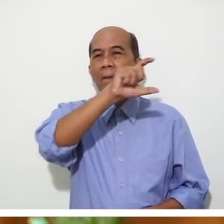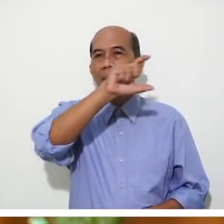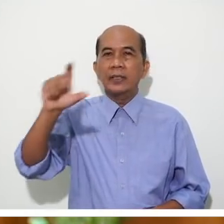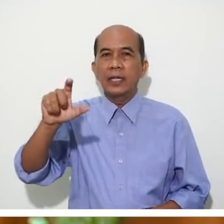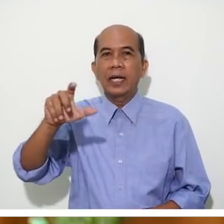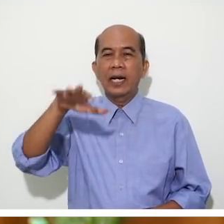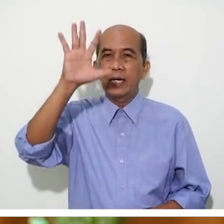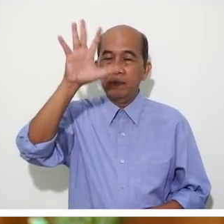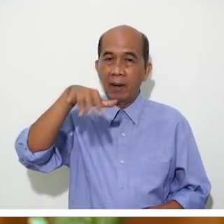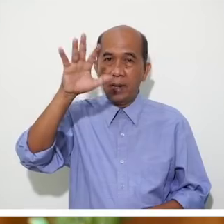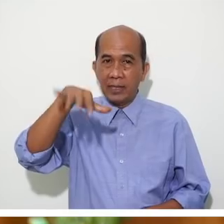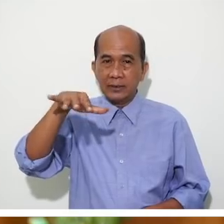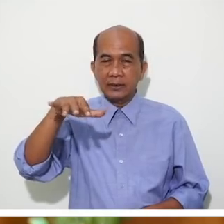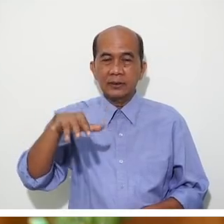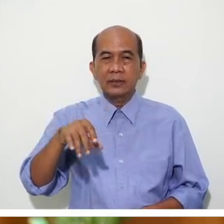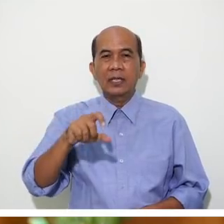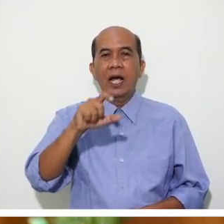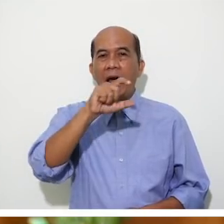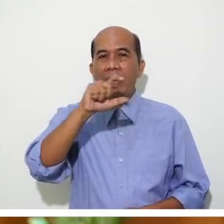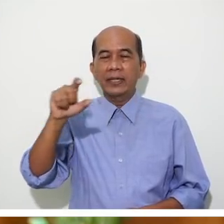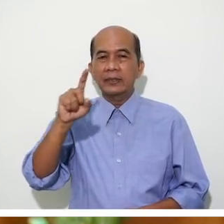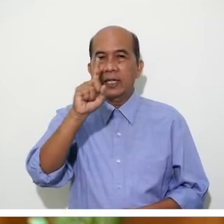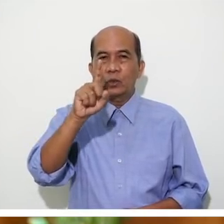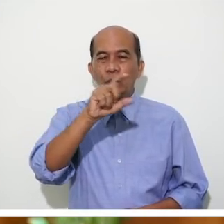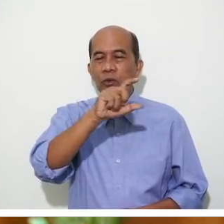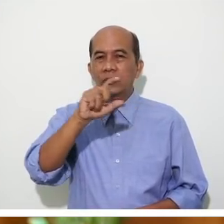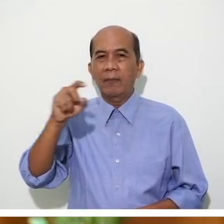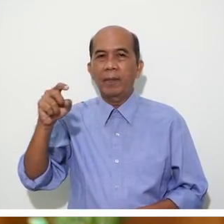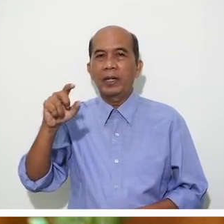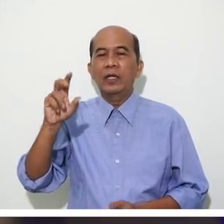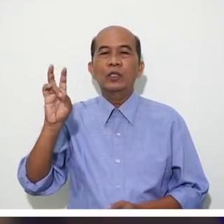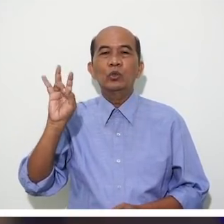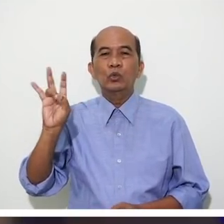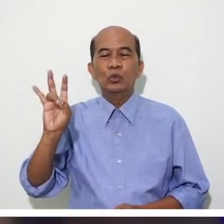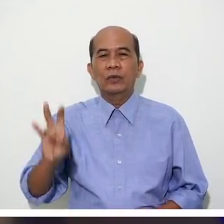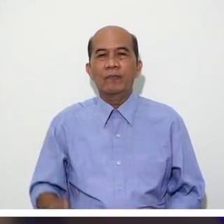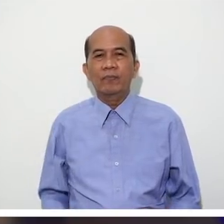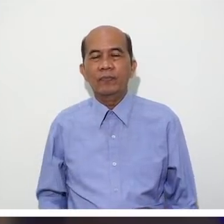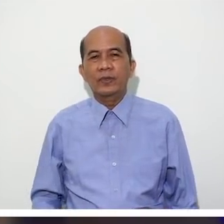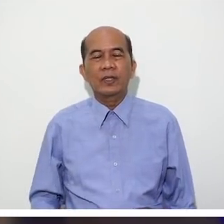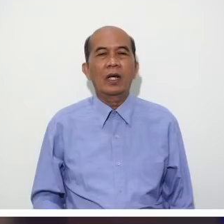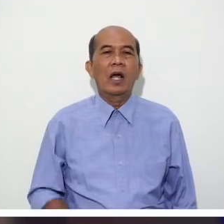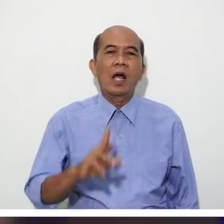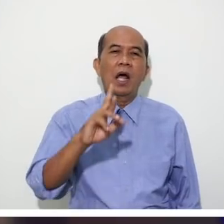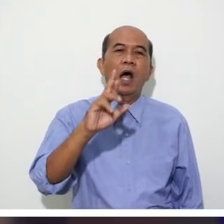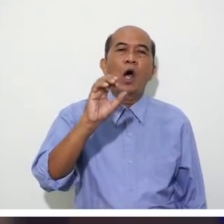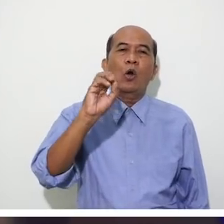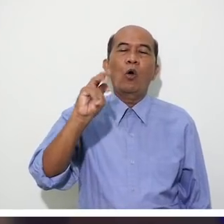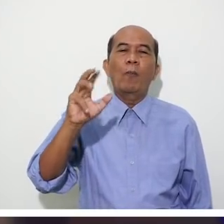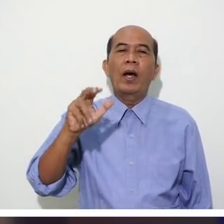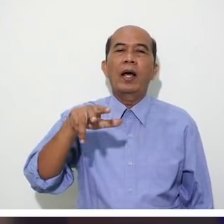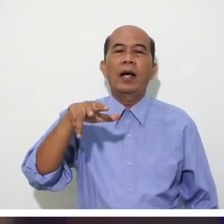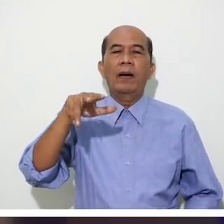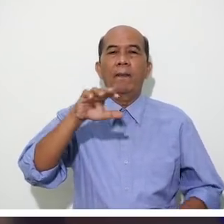yang ke-15 ayat 1 sampai dengan ayat yang ke-7. Roma 15 ayat 1